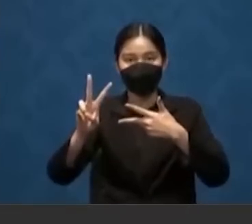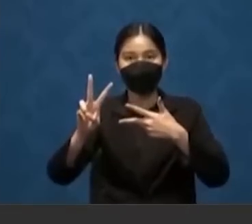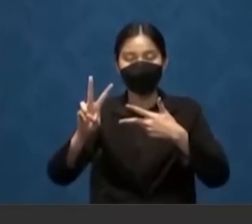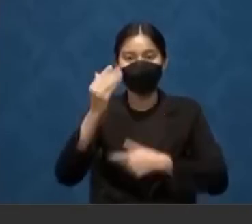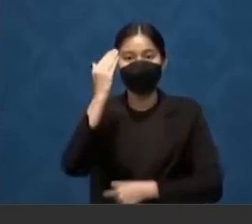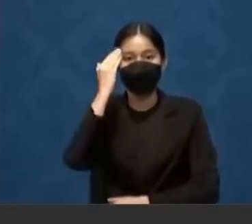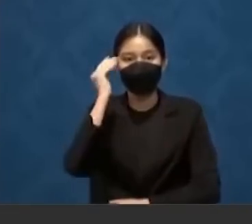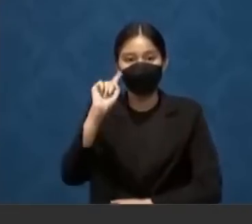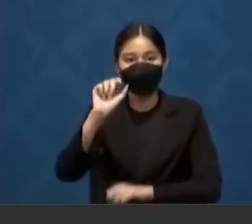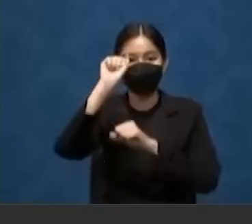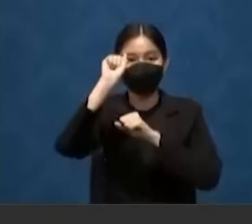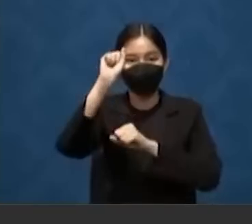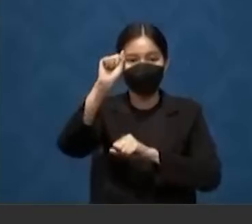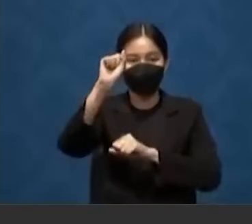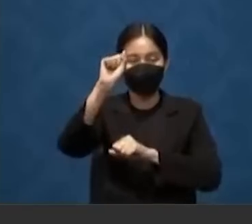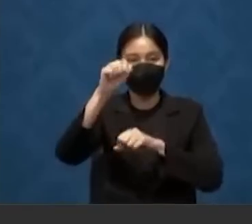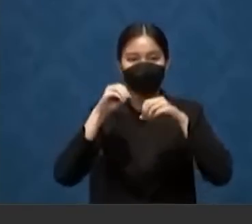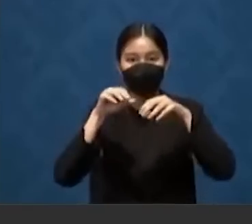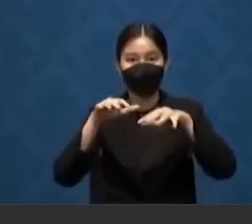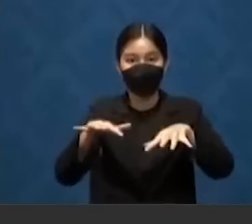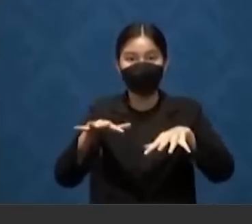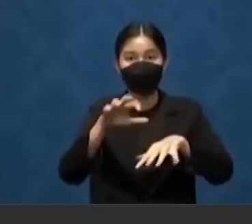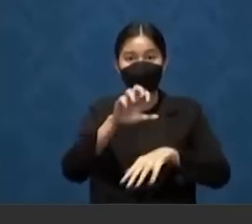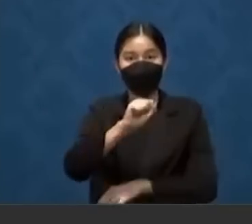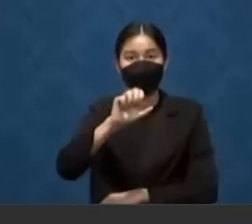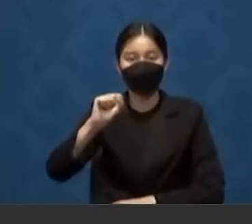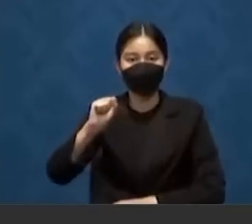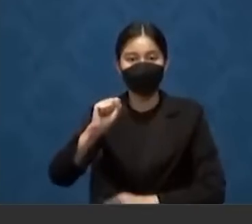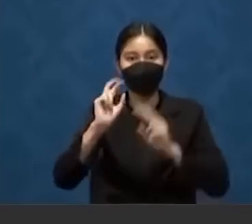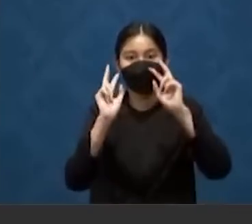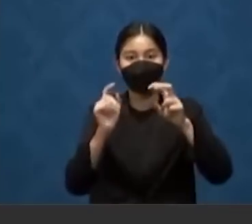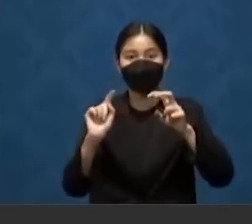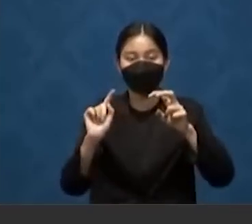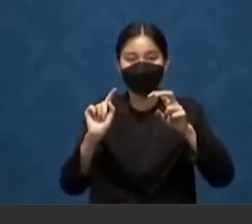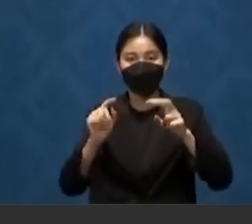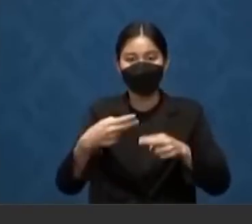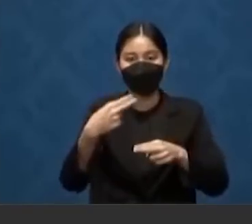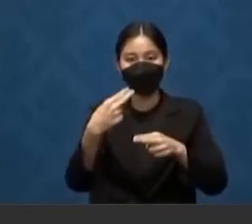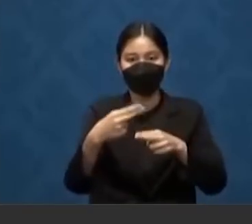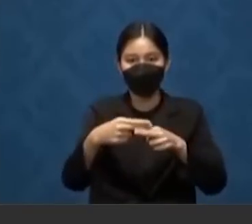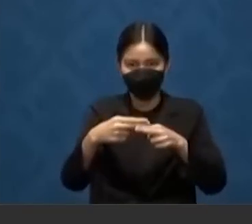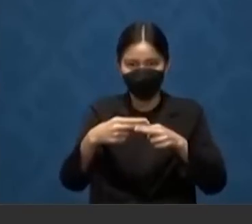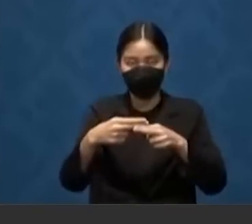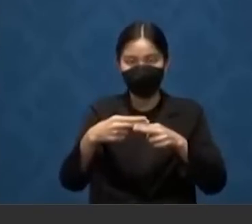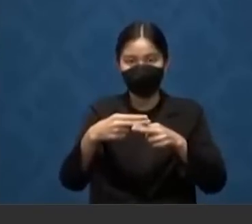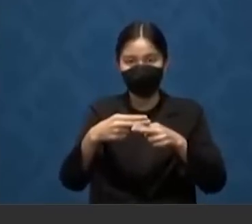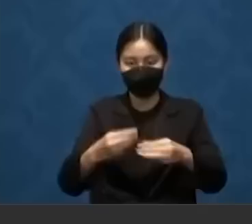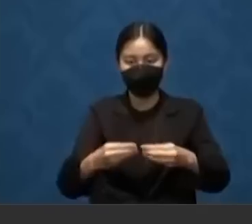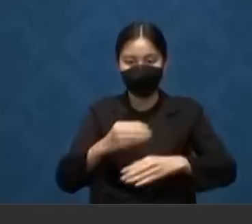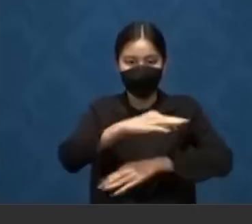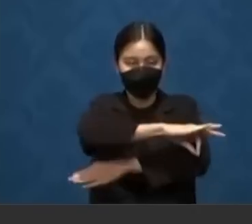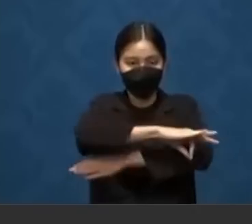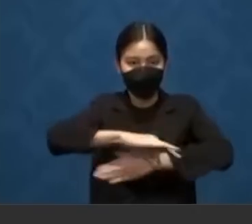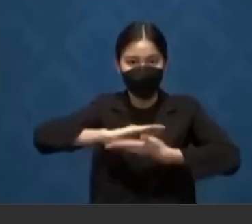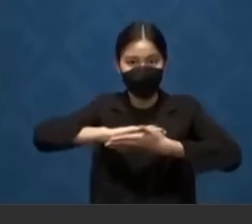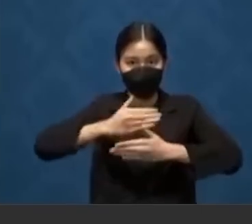ับ รับทราบประกาศสภาพูดแนรดอร์ เรื่องให้ผู้มีชื่ออยู่ลำรับถัดไปใ